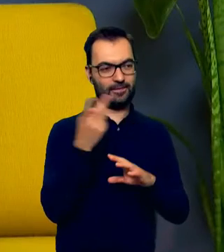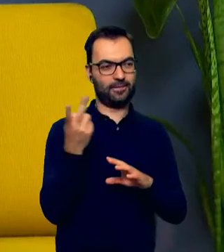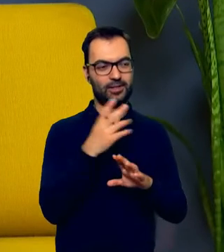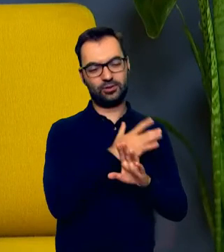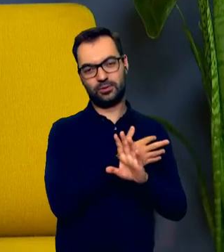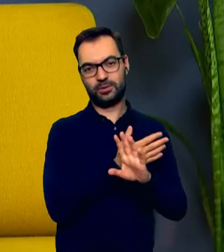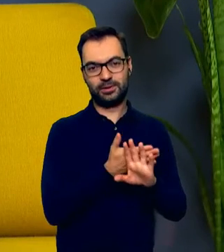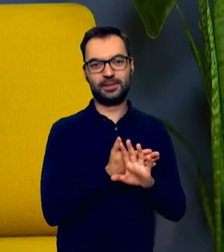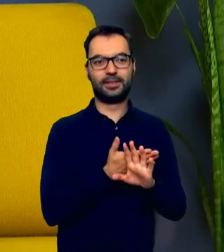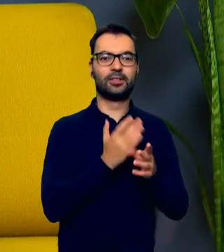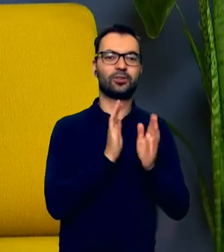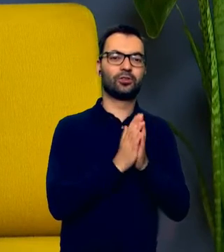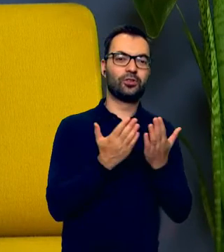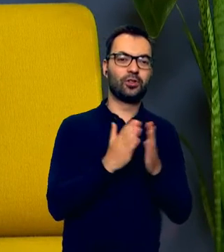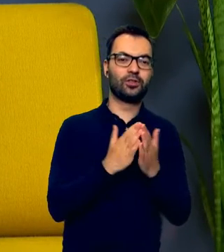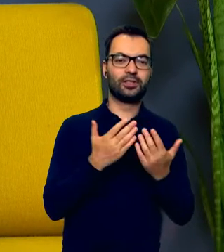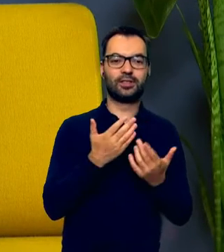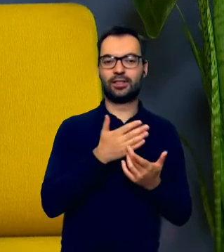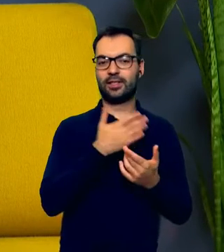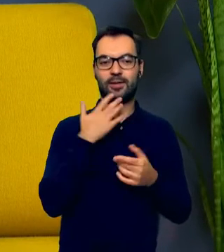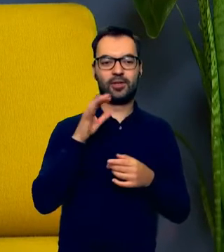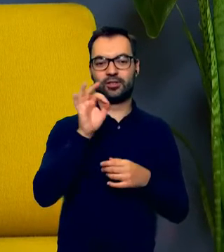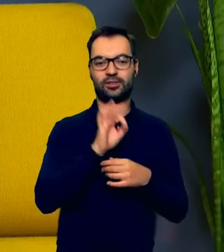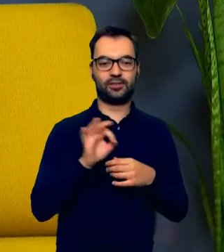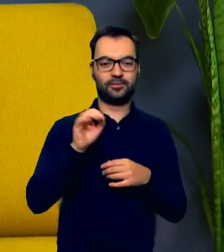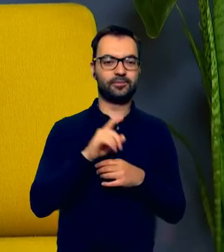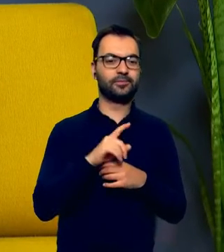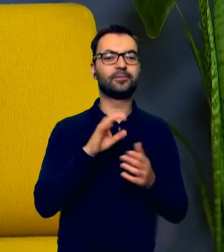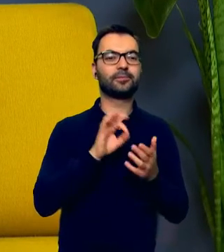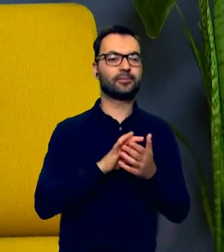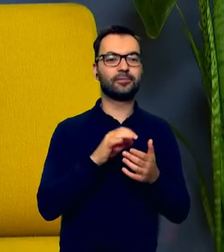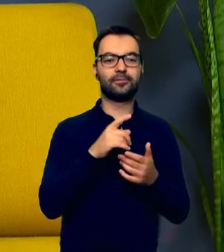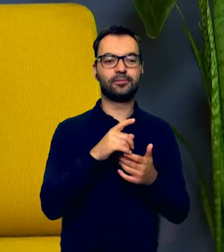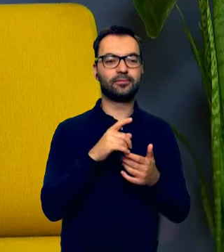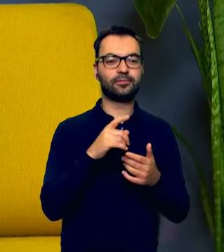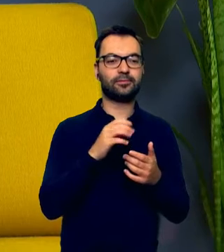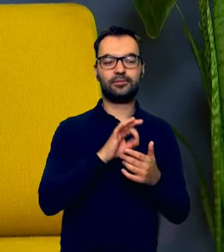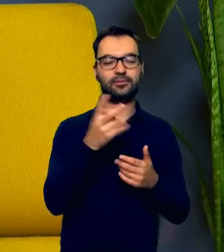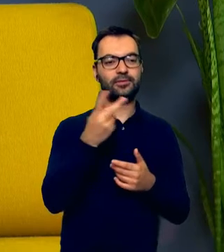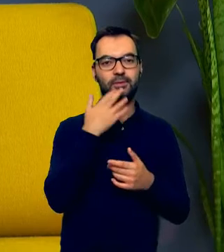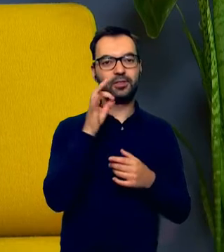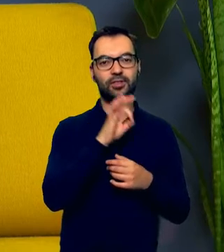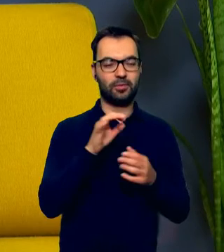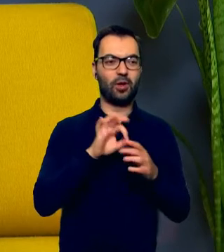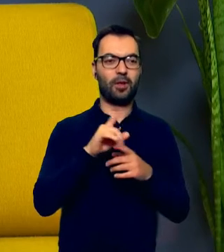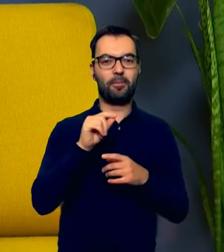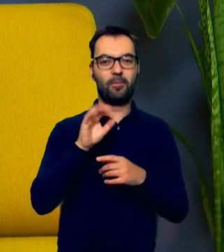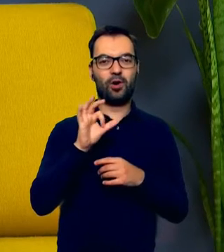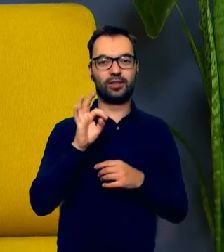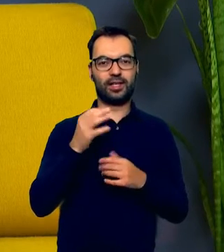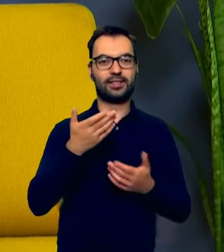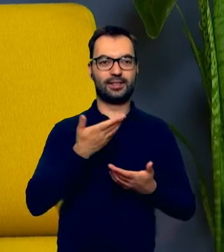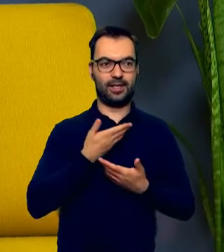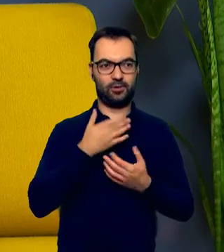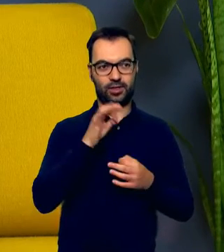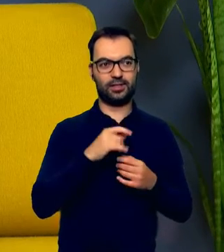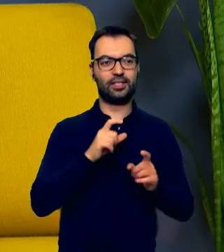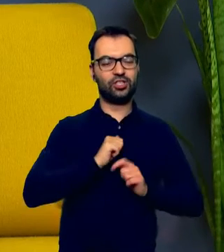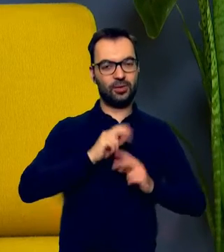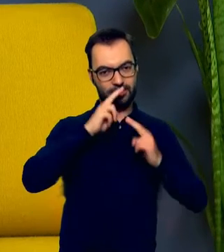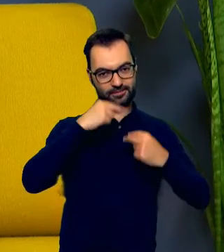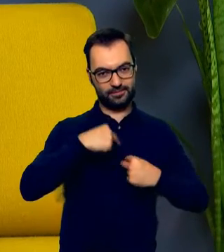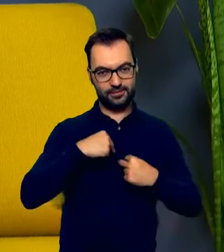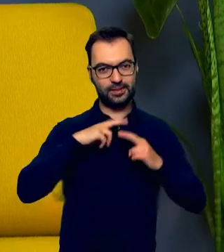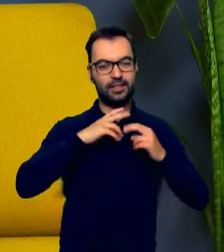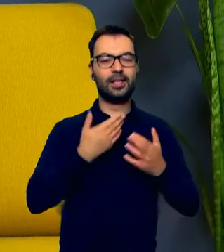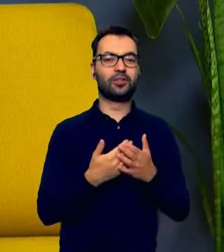wasze książki, to były książki, w których nie miałyście szansy i podcast wam to dał, myślę, tak bardzo i tak śmiało zagłębiać się w siebie, bo jednak praca